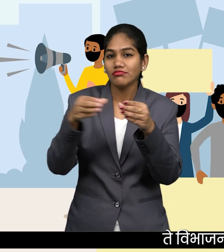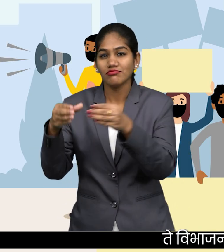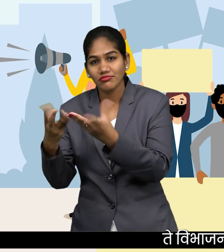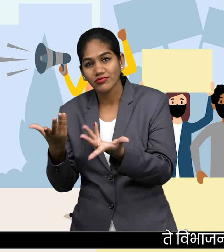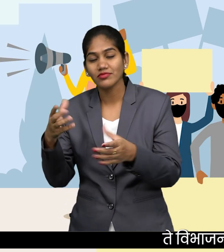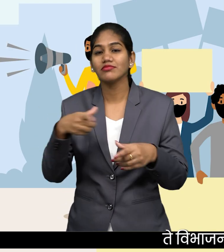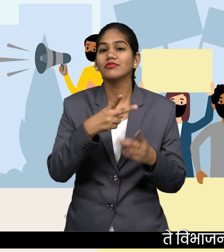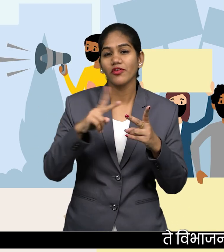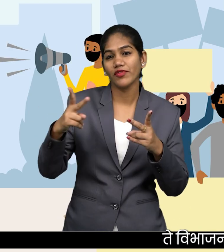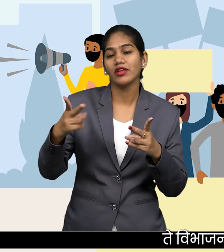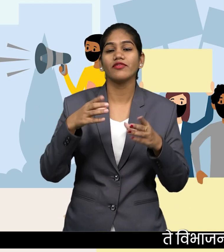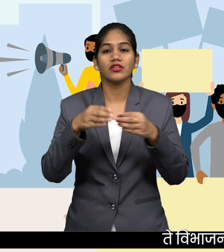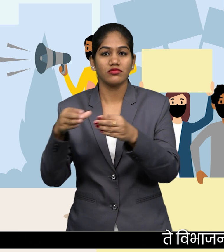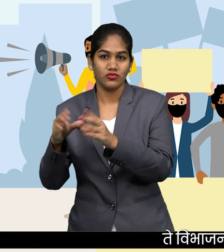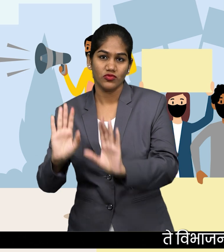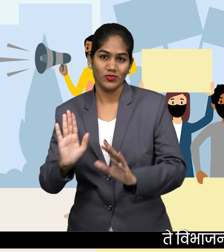शकते.